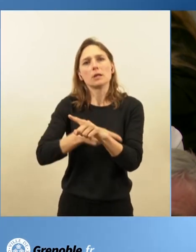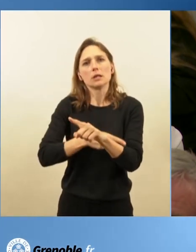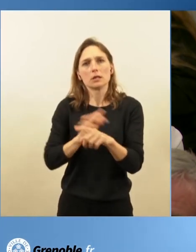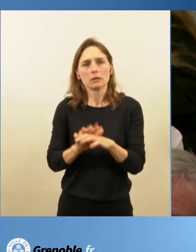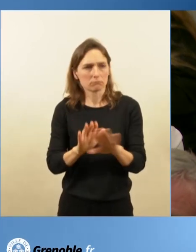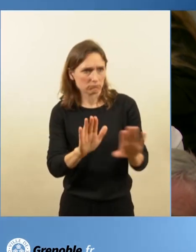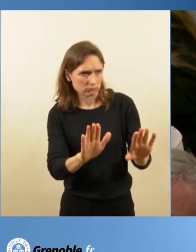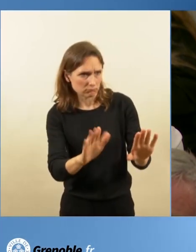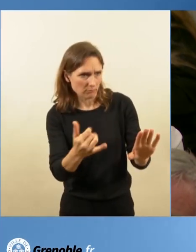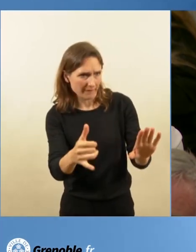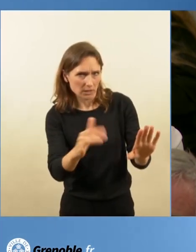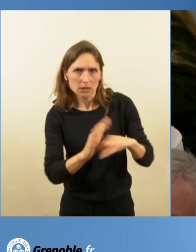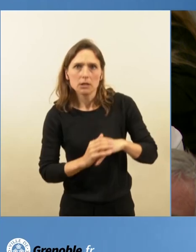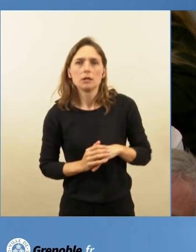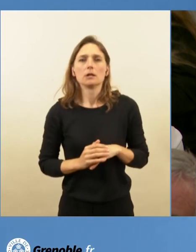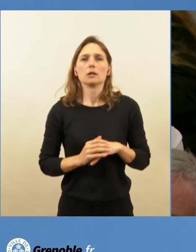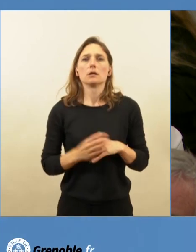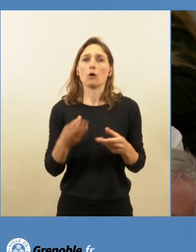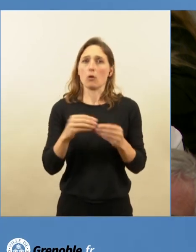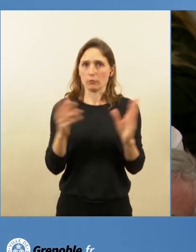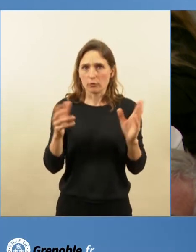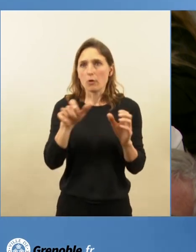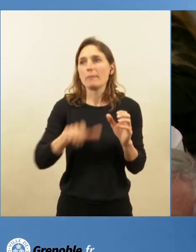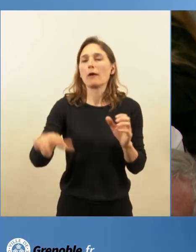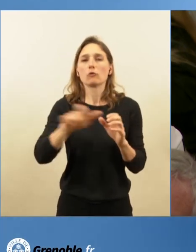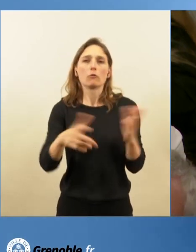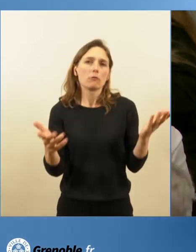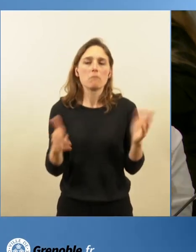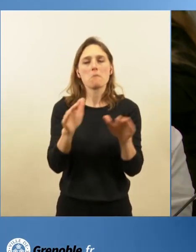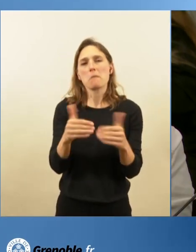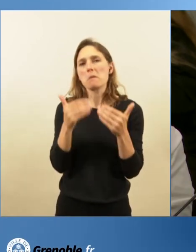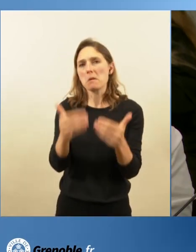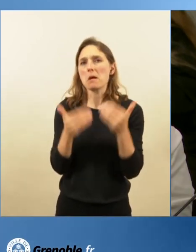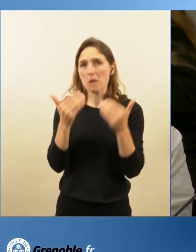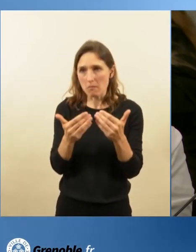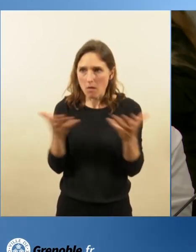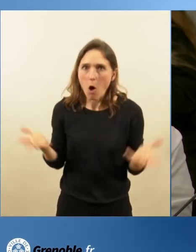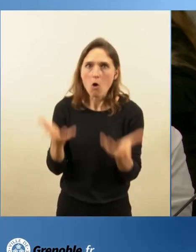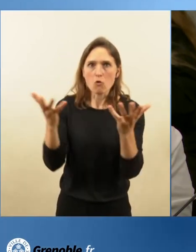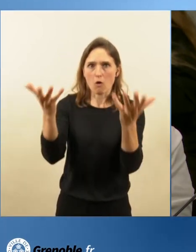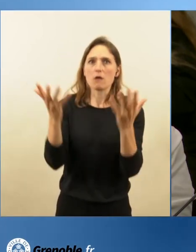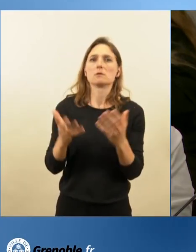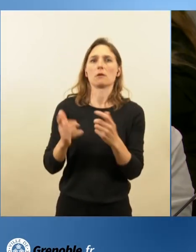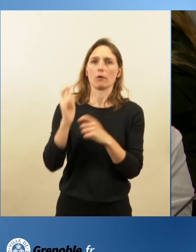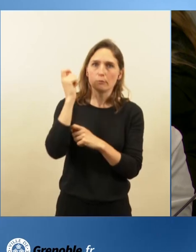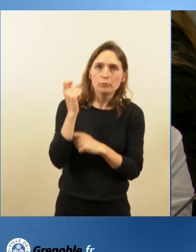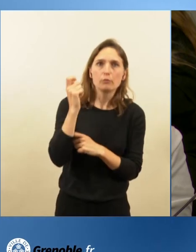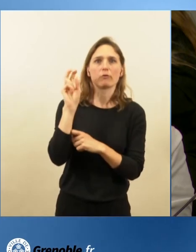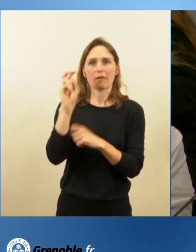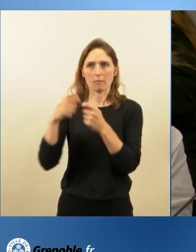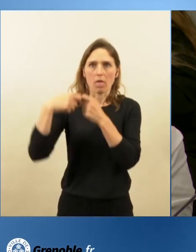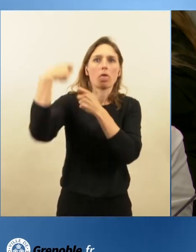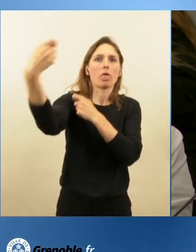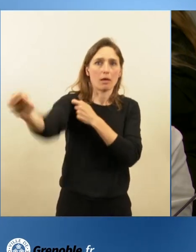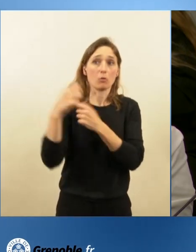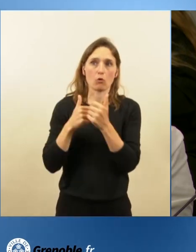si vous me permettez de terminer en revanche les conventionnelles plébiscitent le fait d'étendre nos réseaux de transport en commun pour mieux répondre aux contraintes de